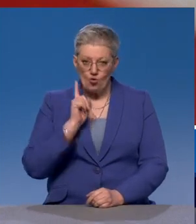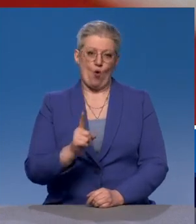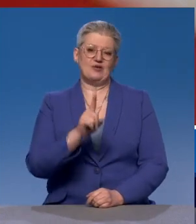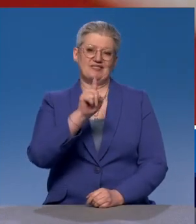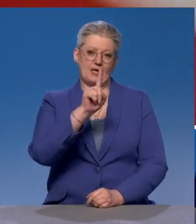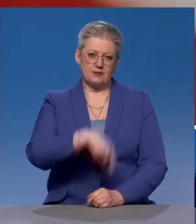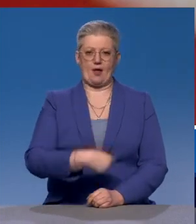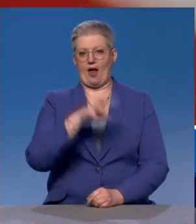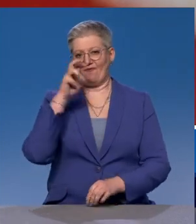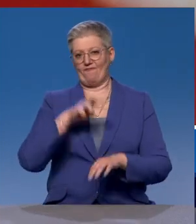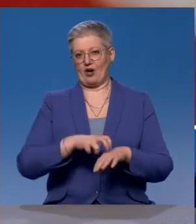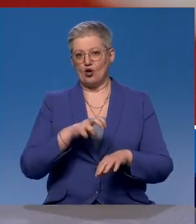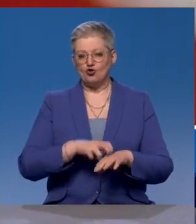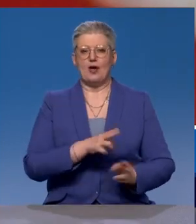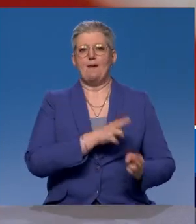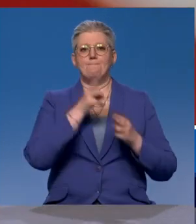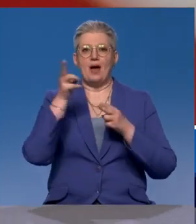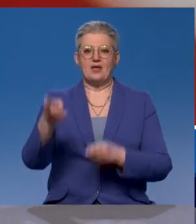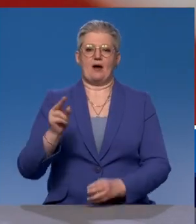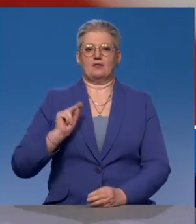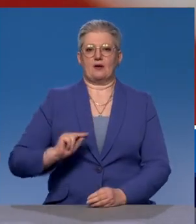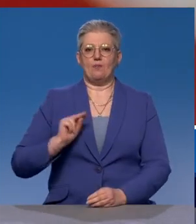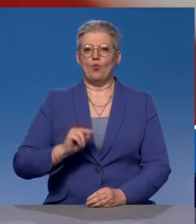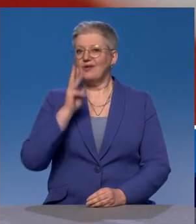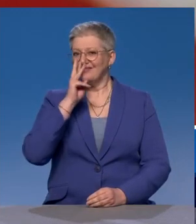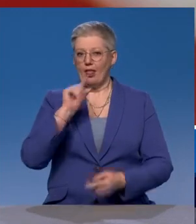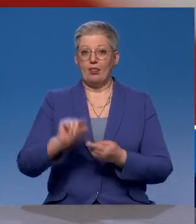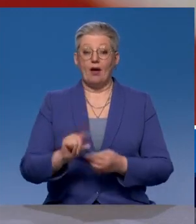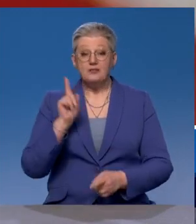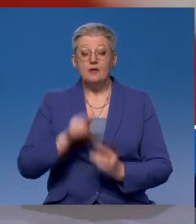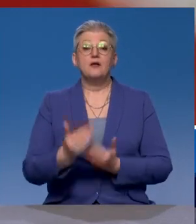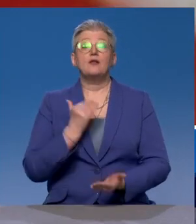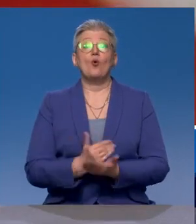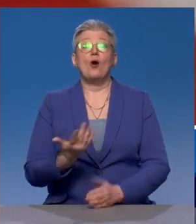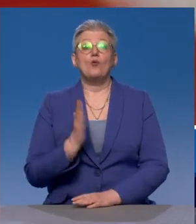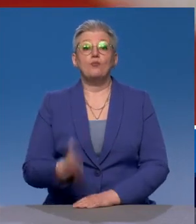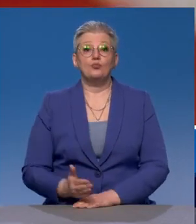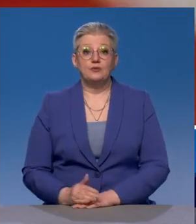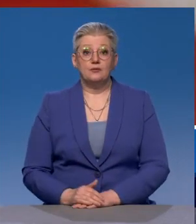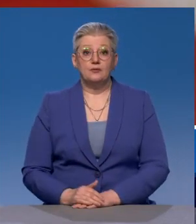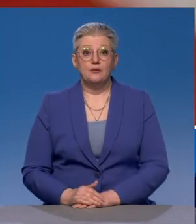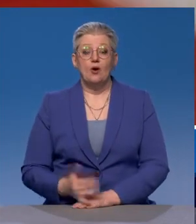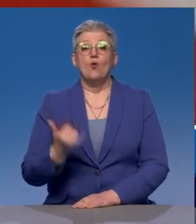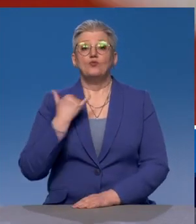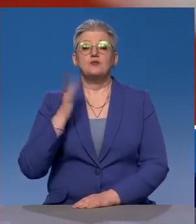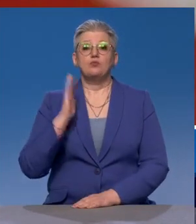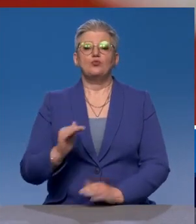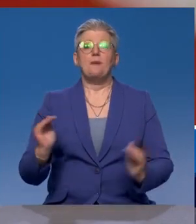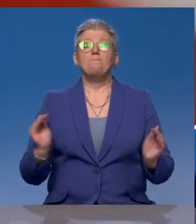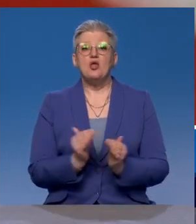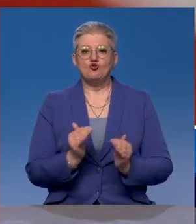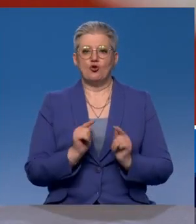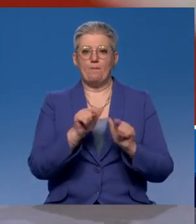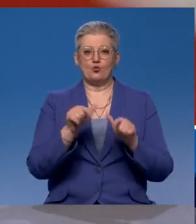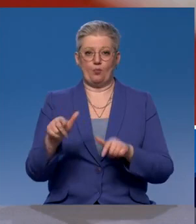их поехать и работать на нищенские зарплаты. Знаете, чем это закончится? Даже придумывать не надо. У нас меньше будет поступлений в вузы. А